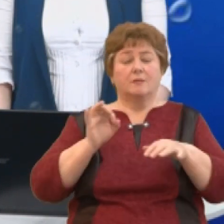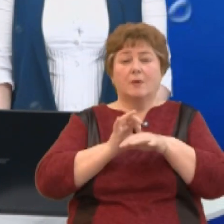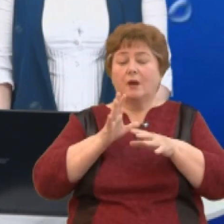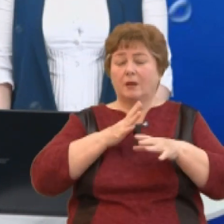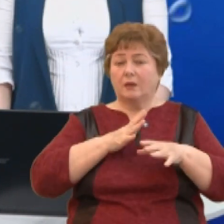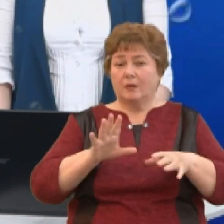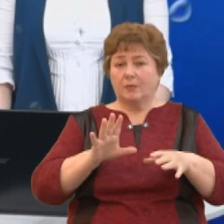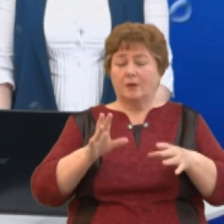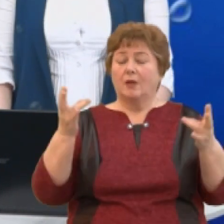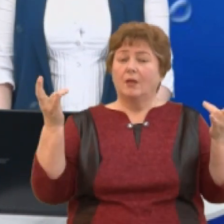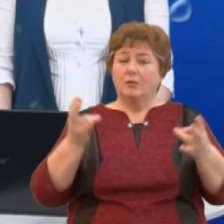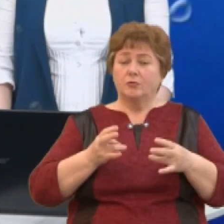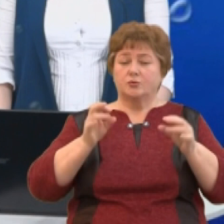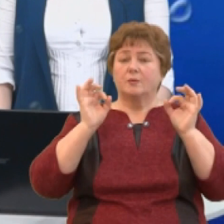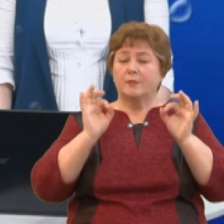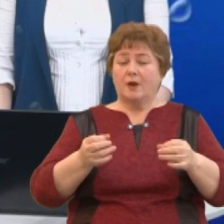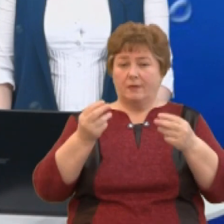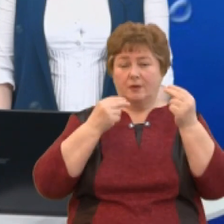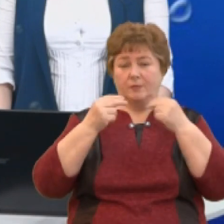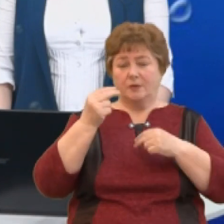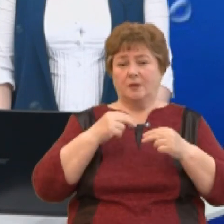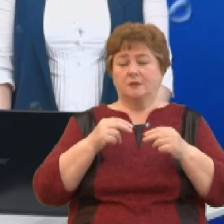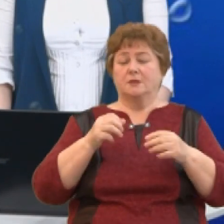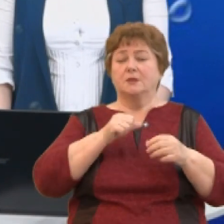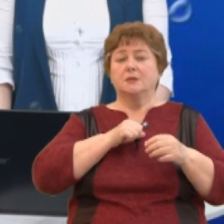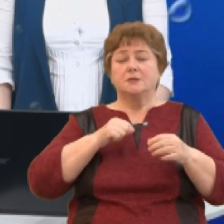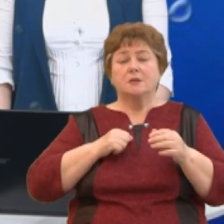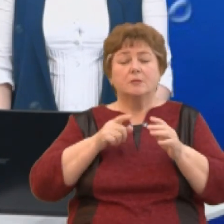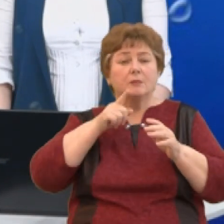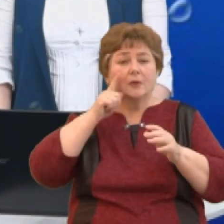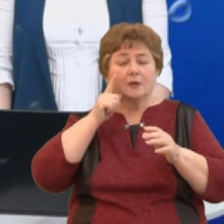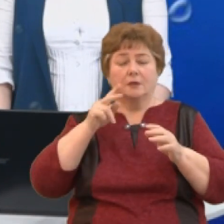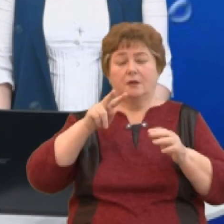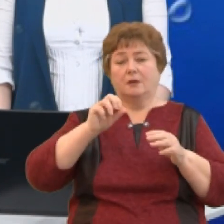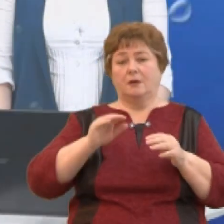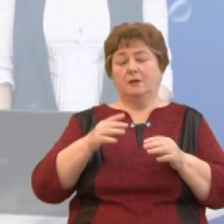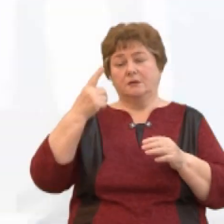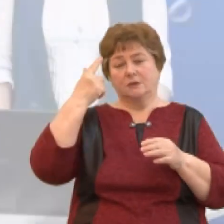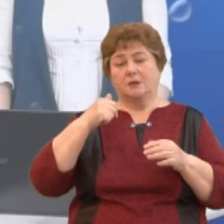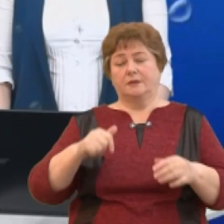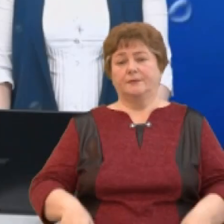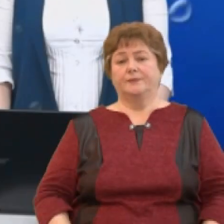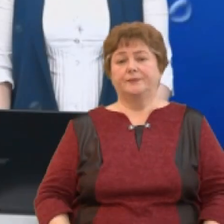болеть, нужно правильно питаться, с самых юных лет уметь.